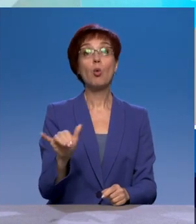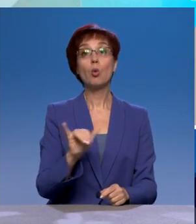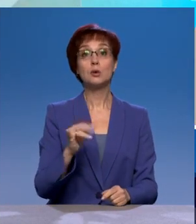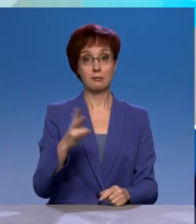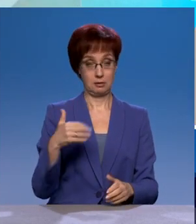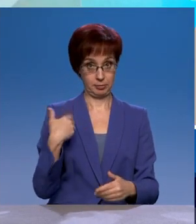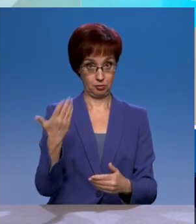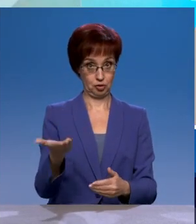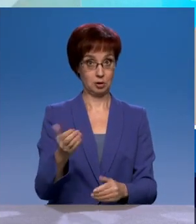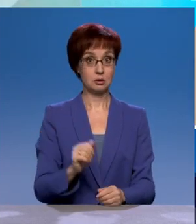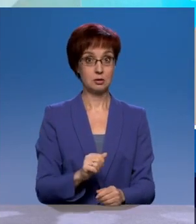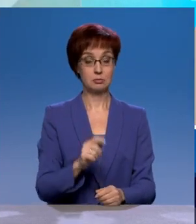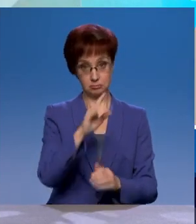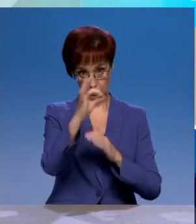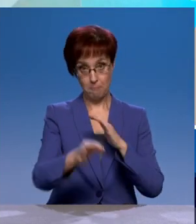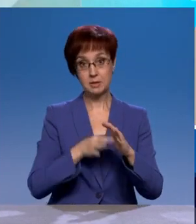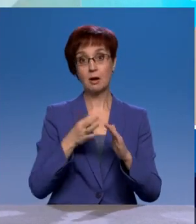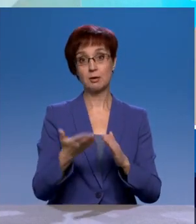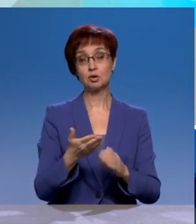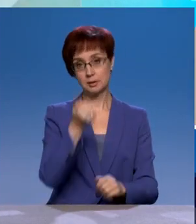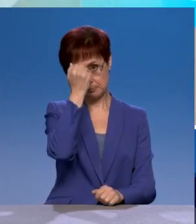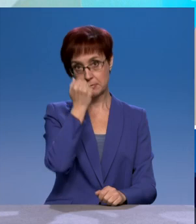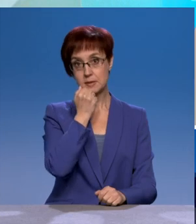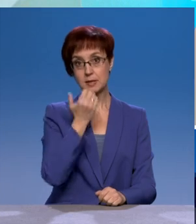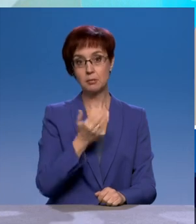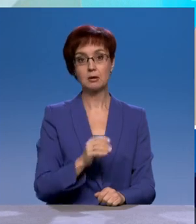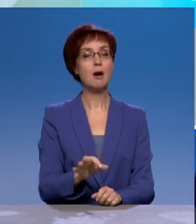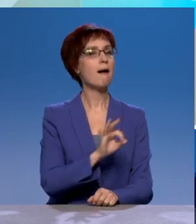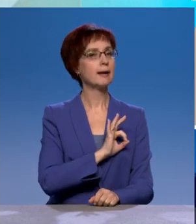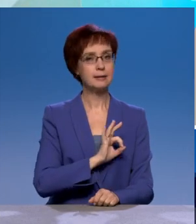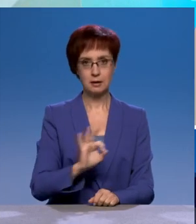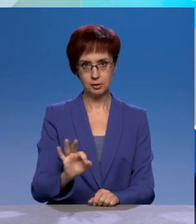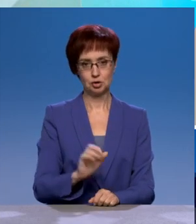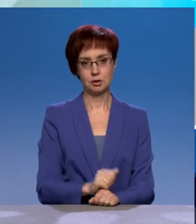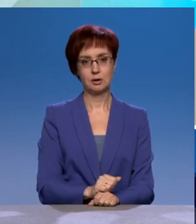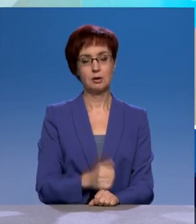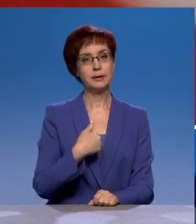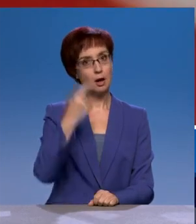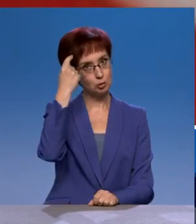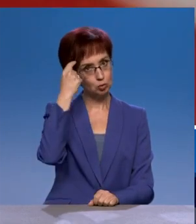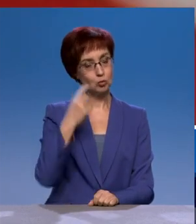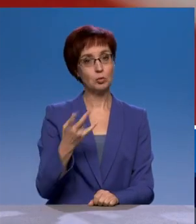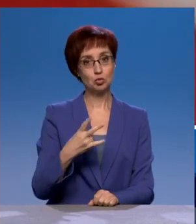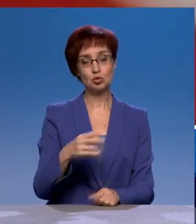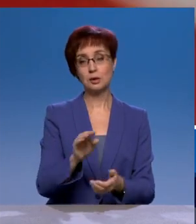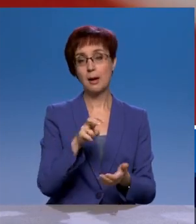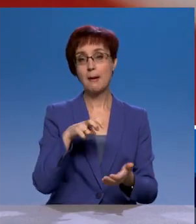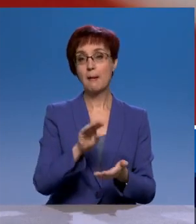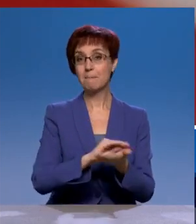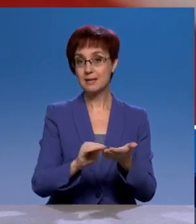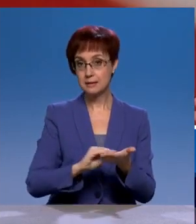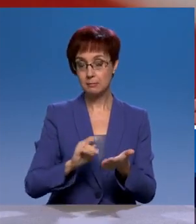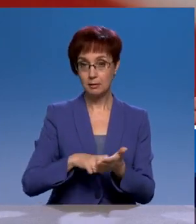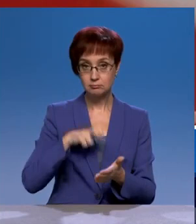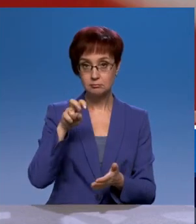обратиться? Помогите, пожалуйста. Спасибо вам большое. Интересный вопрос, спасибо. Отлично. Вы знаете, я думаю, надо писать письма в Совет по правам человека. Вот это